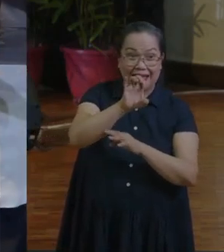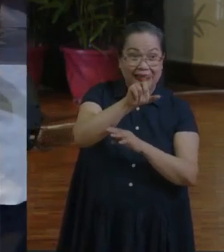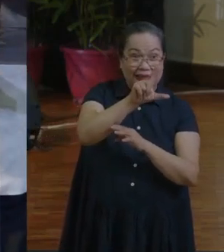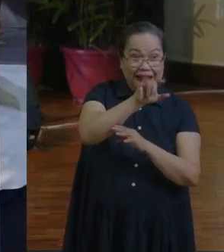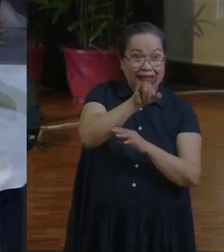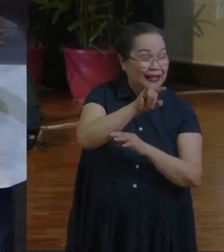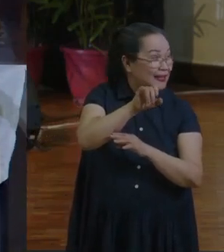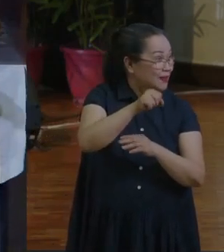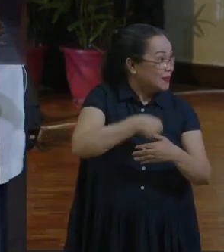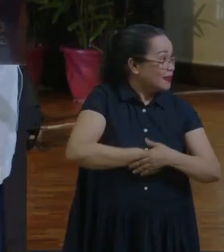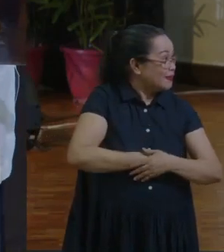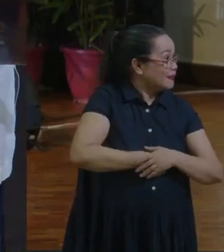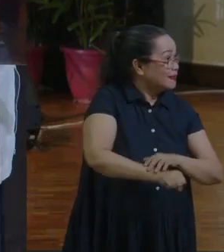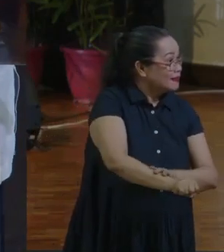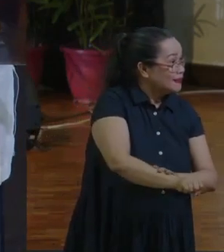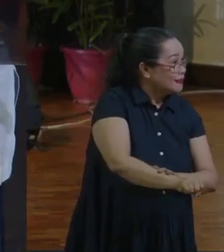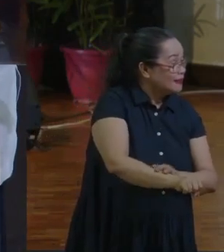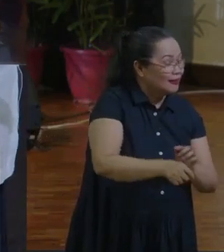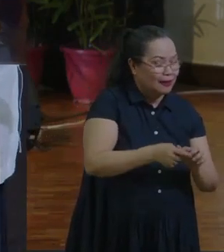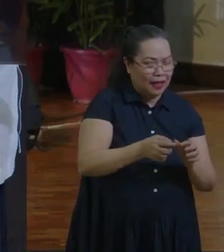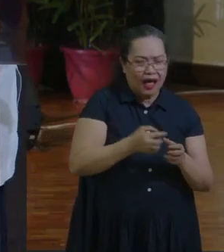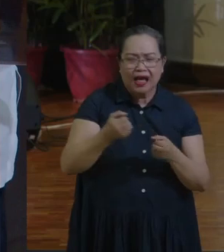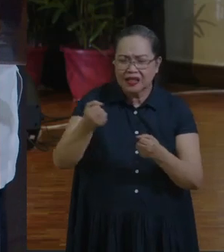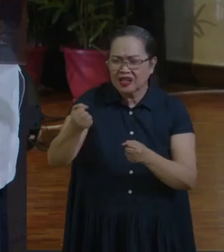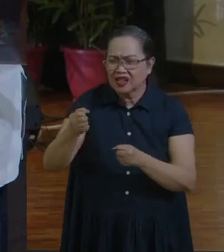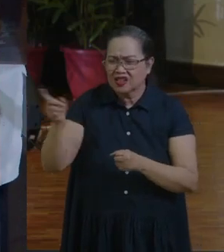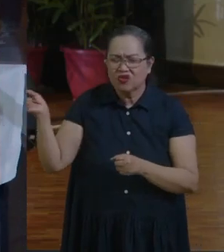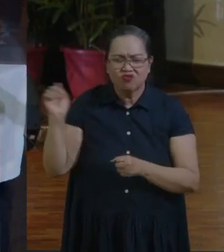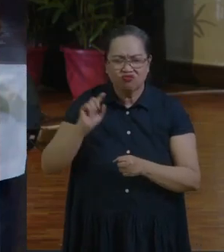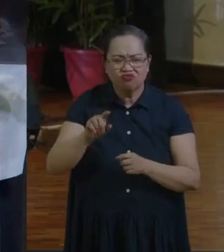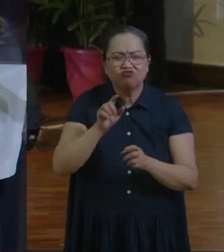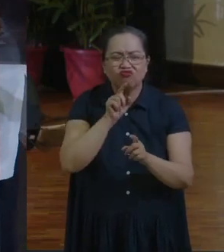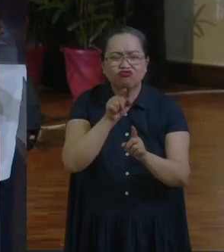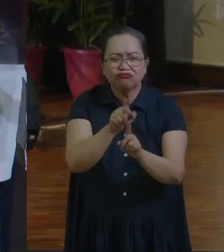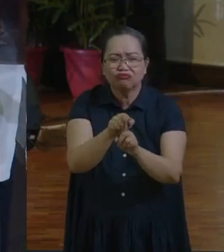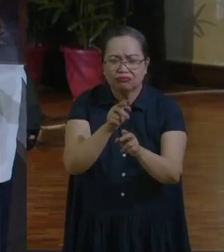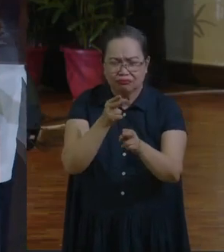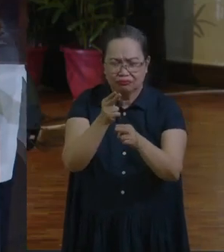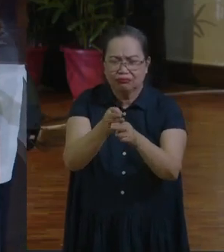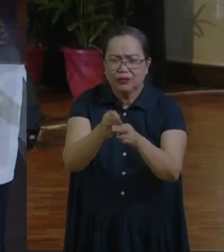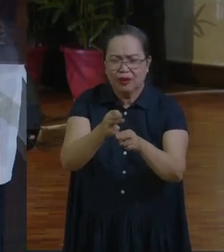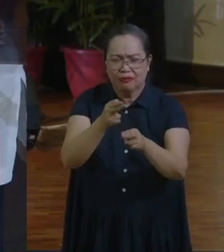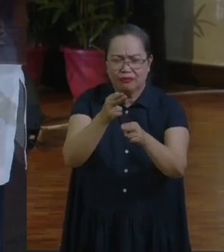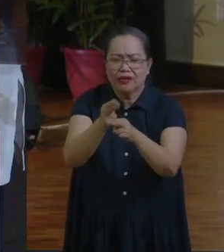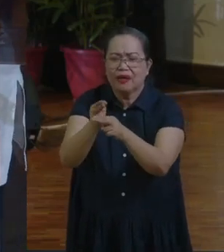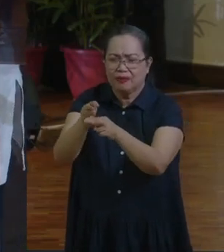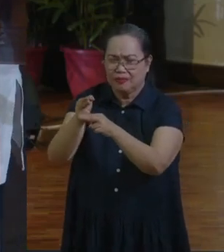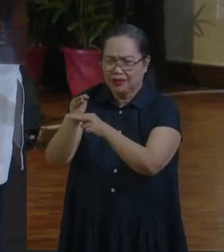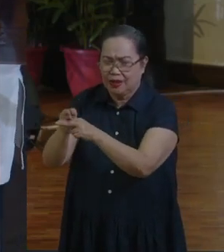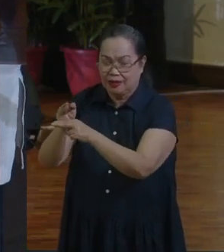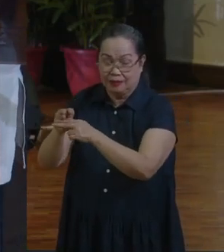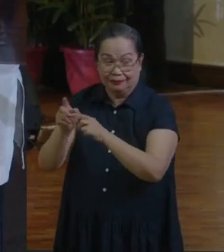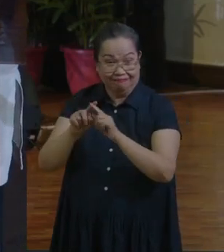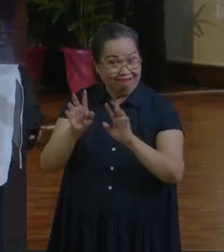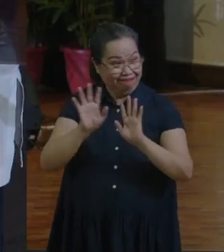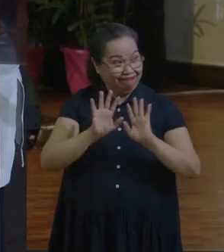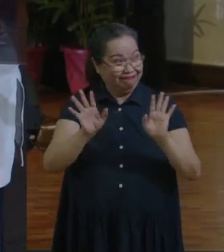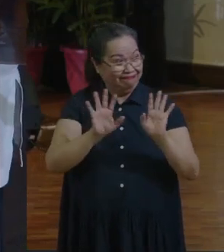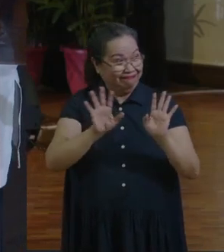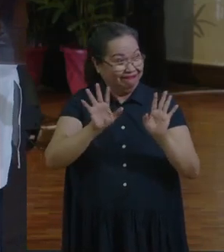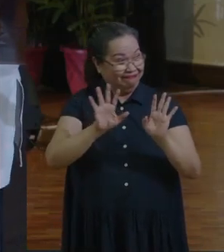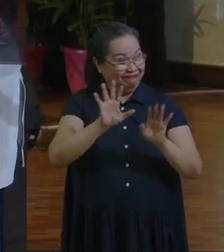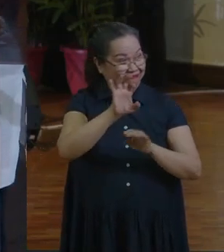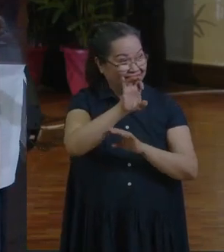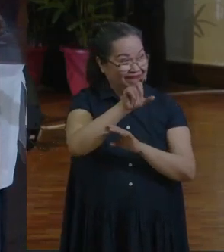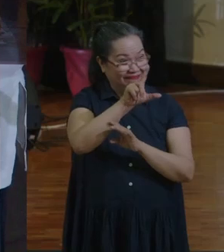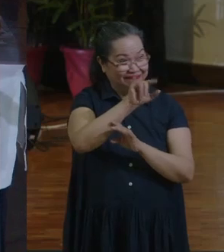At maraming sinuggest na pangalan ng kanilang mga kapitbahay at kamag-anak. Pero sabi sa verse 60, "But his mother